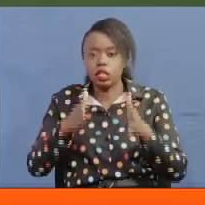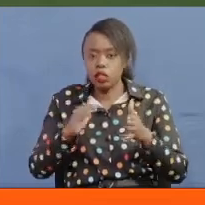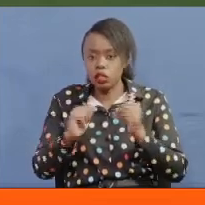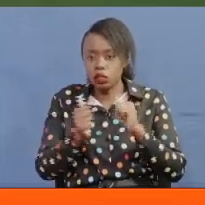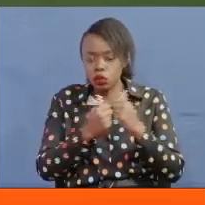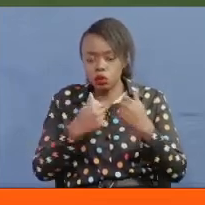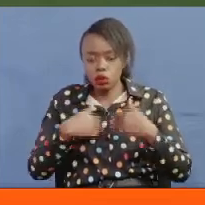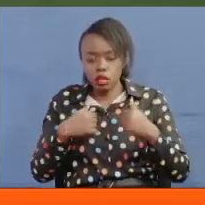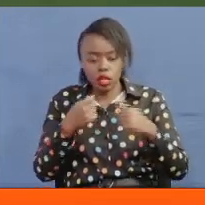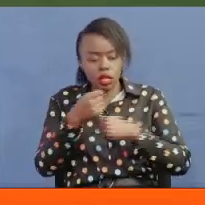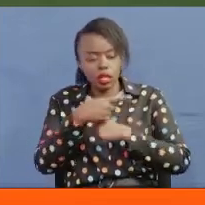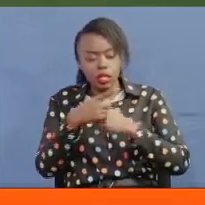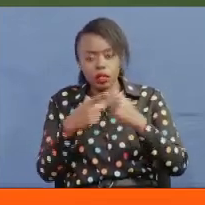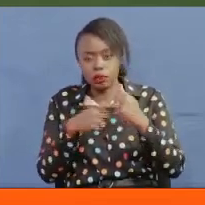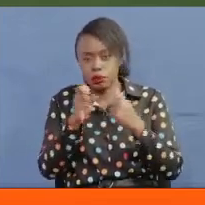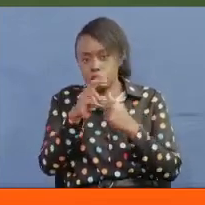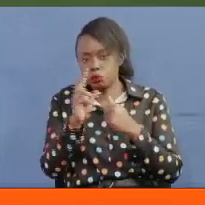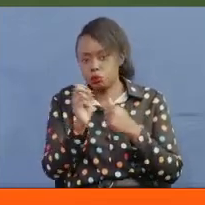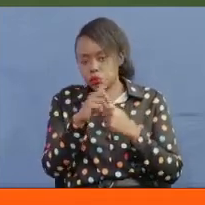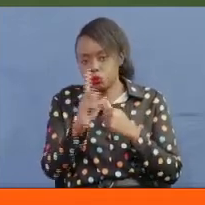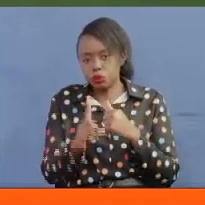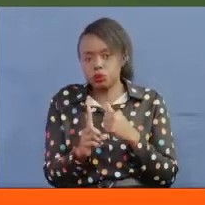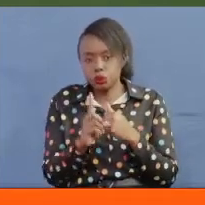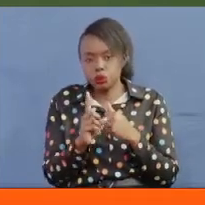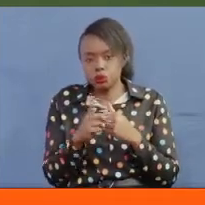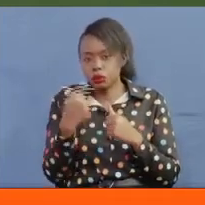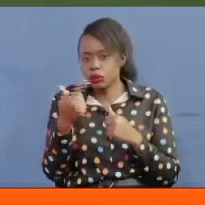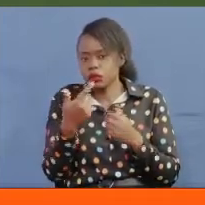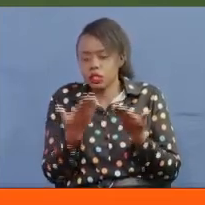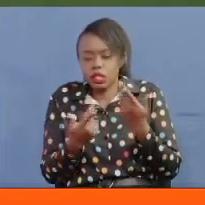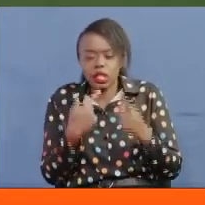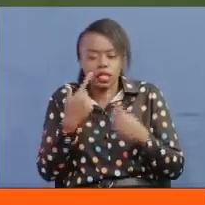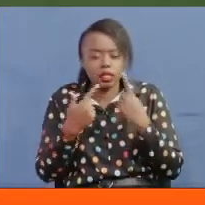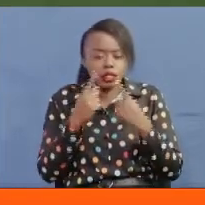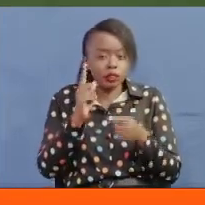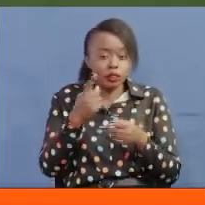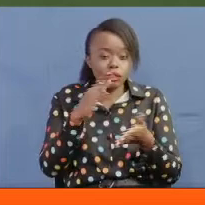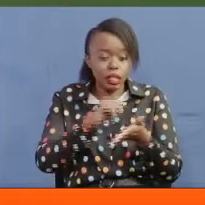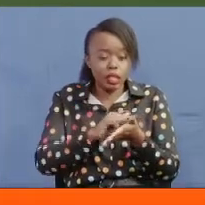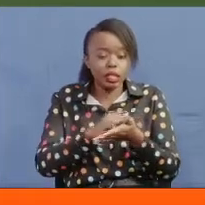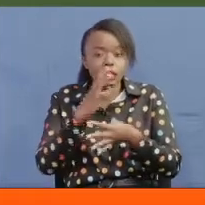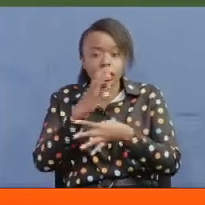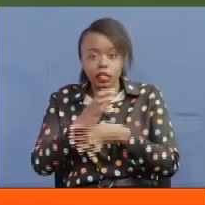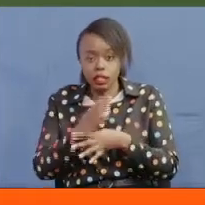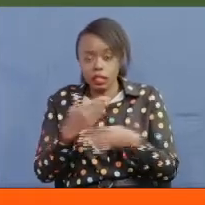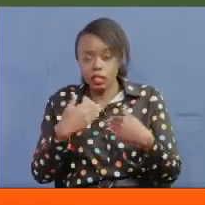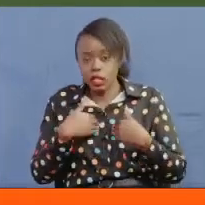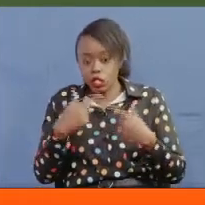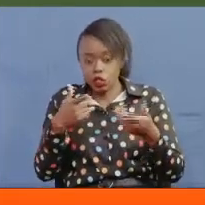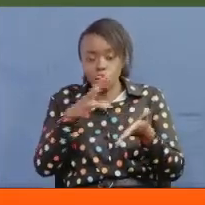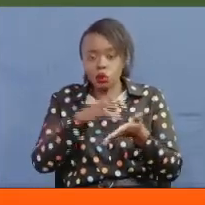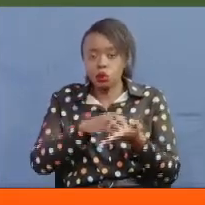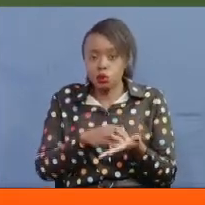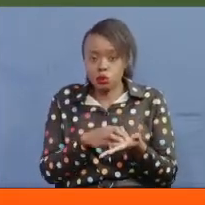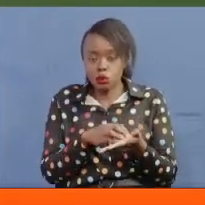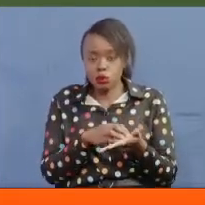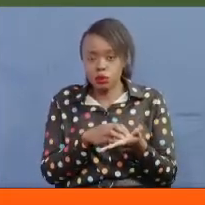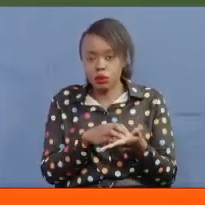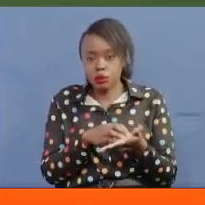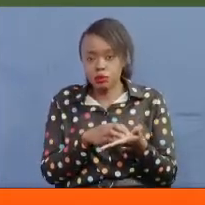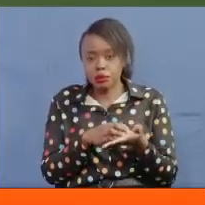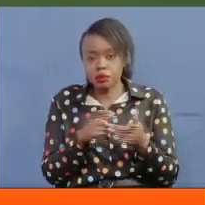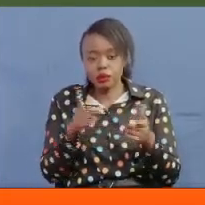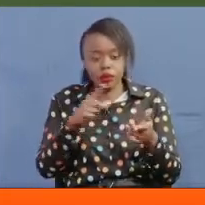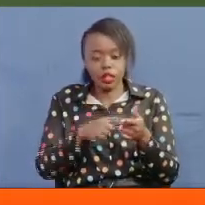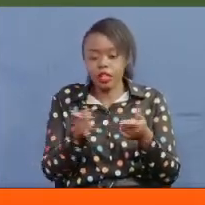On 6 July 2021, just tell them first that the charge they are facing is that they have been